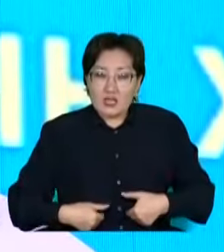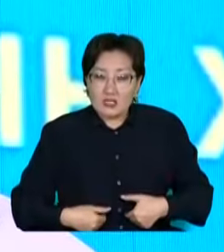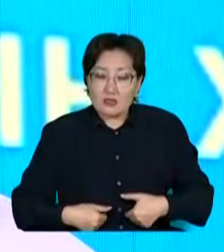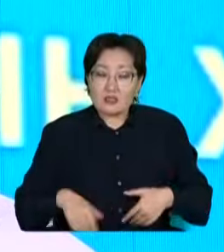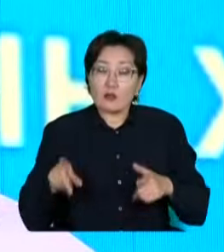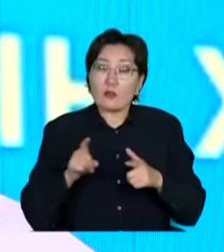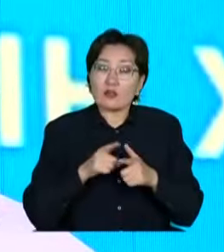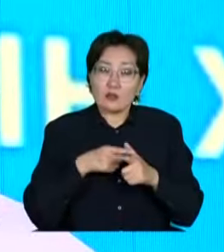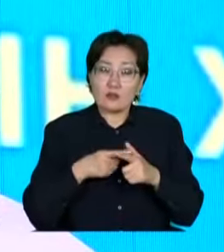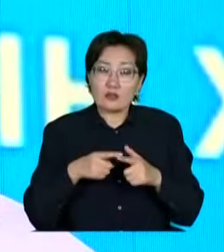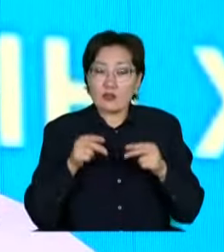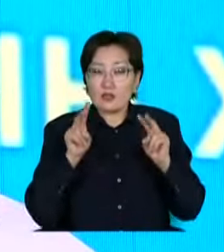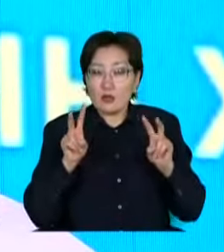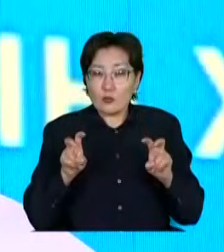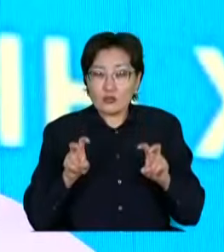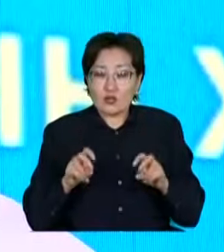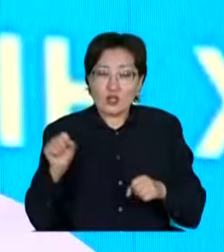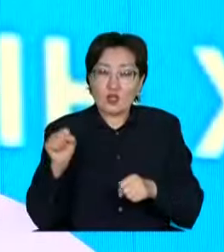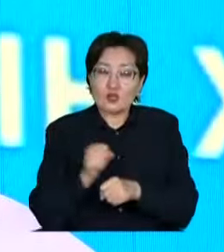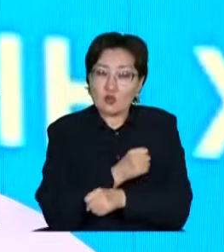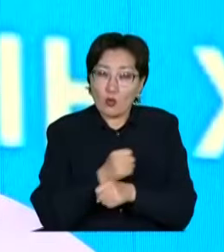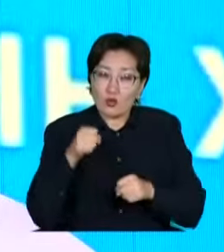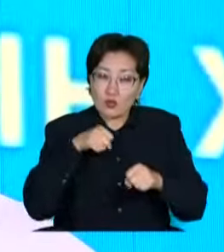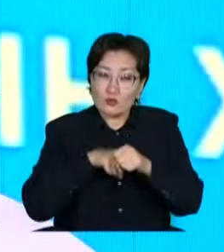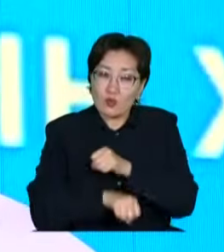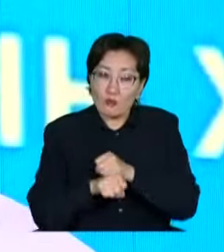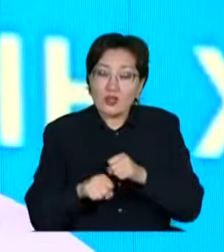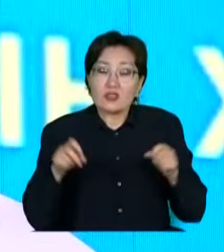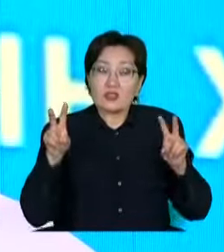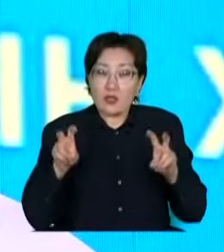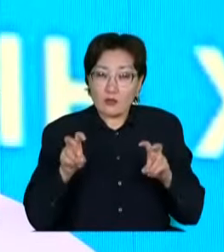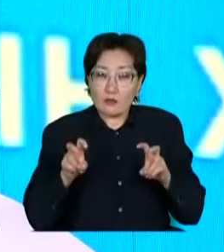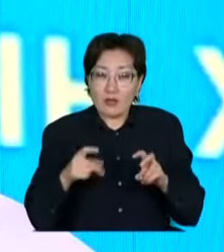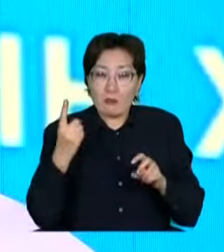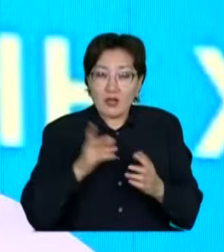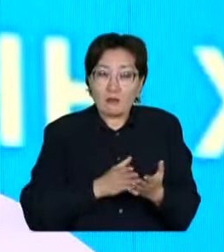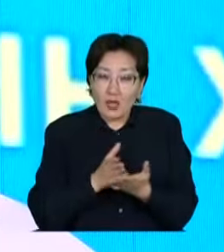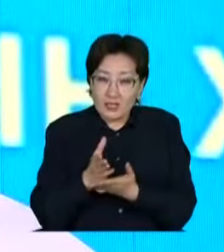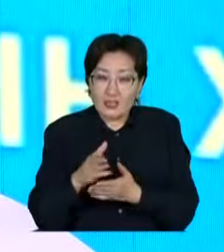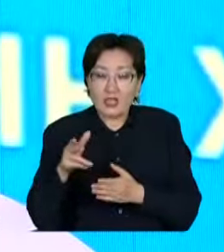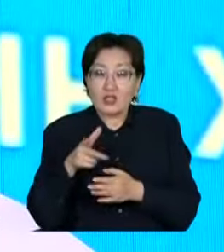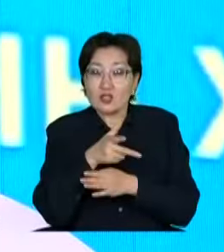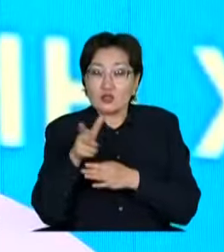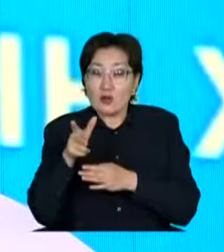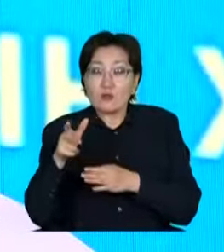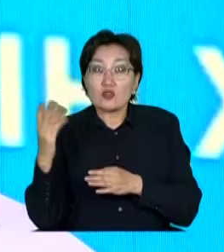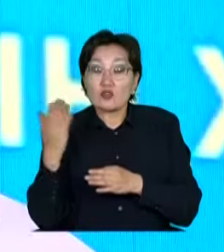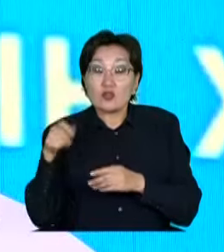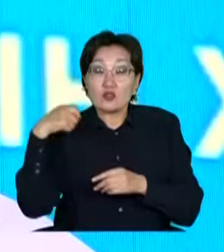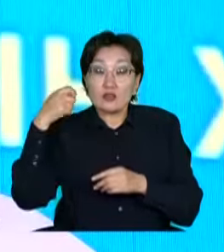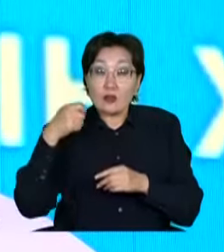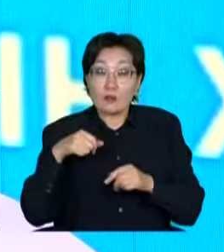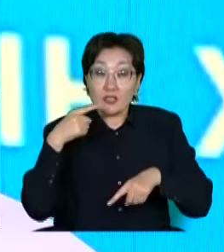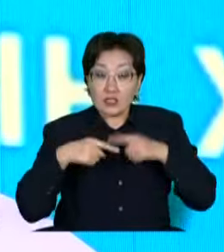я болмаса мынау зорлық, зомбылық тақырыпы соған кетіп қалған бір бағытта. Сондықтан біз мынау ендігі